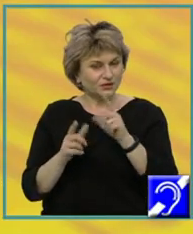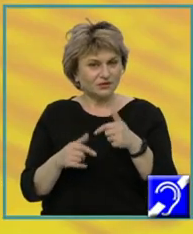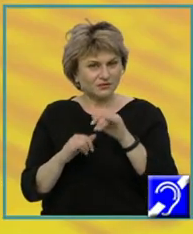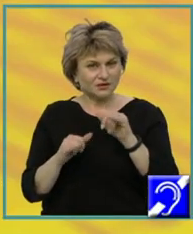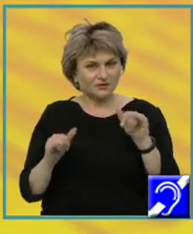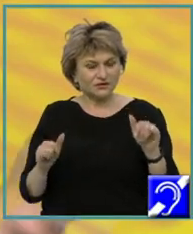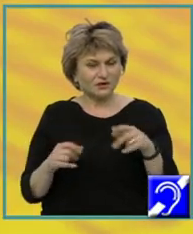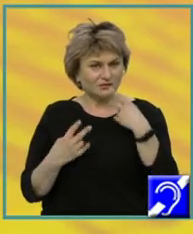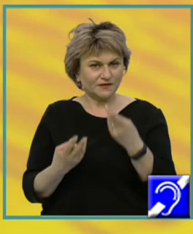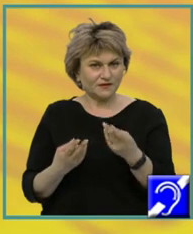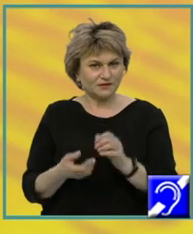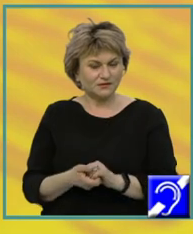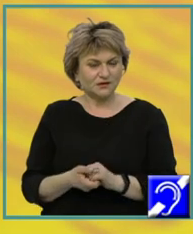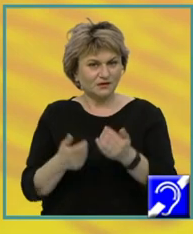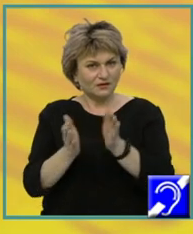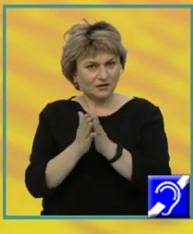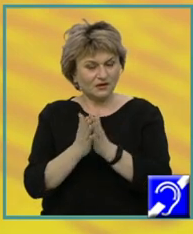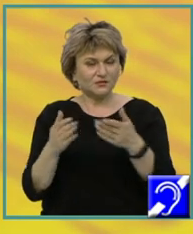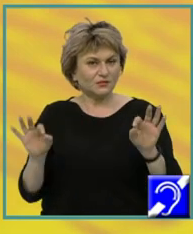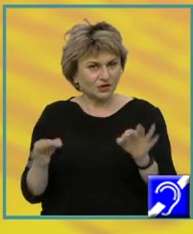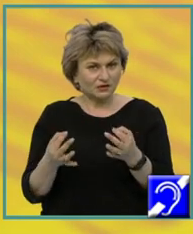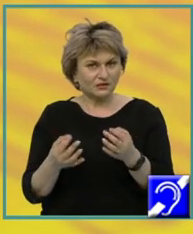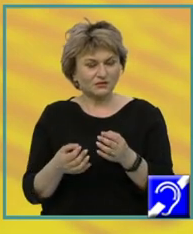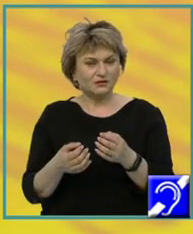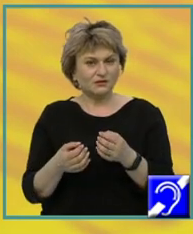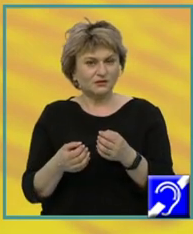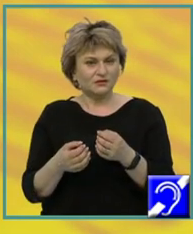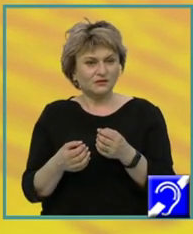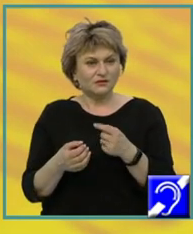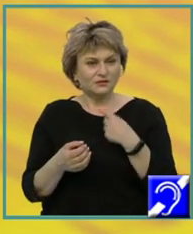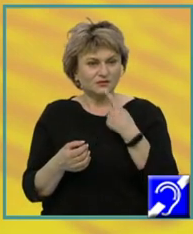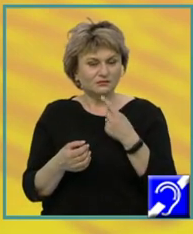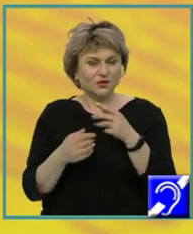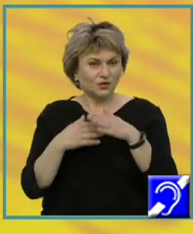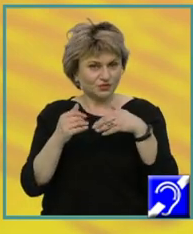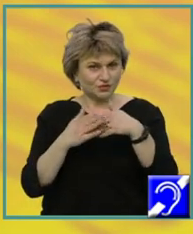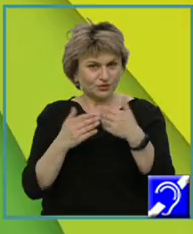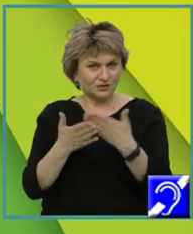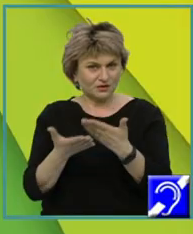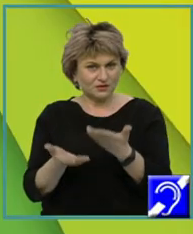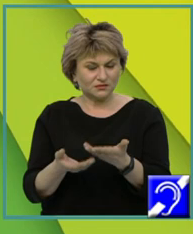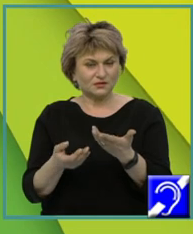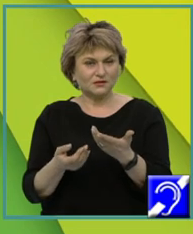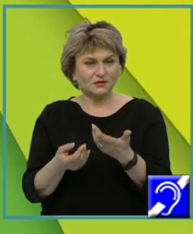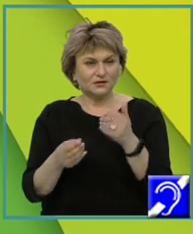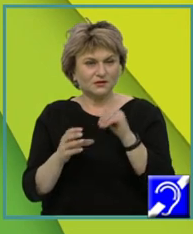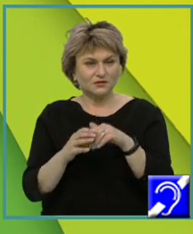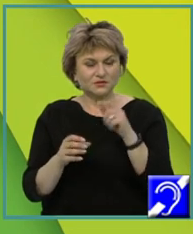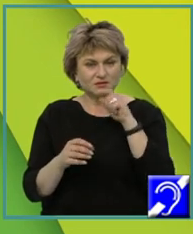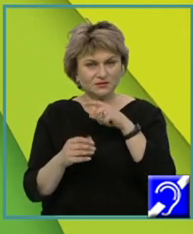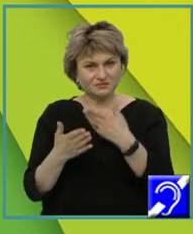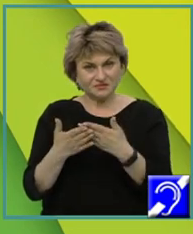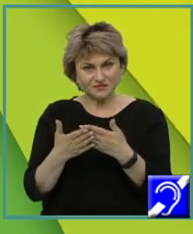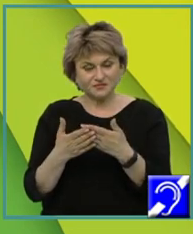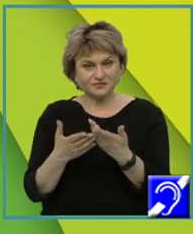dezvolta privind romanul Modern Patul lui Procust construcții acesta in absenta unui personaj ca nou